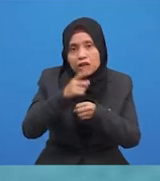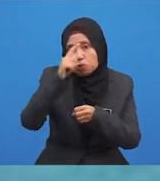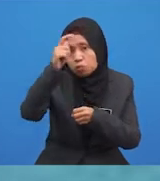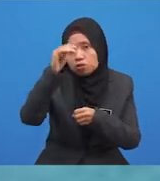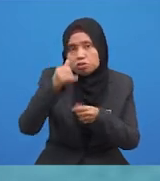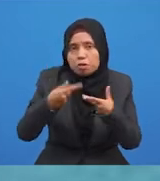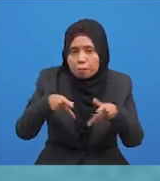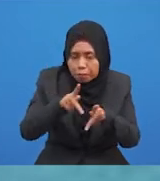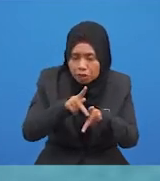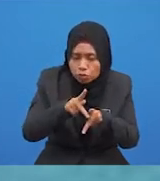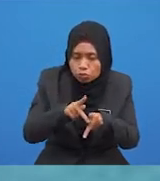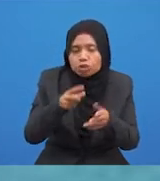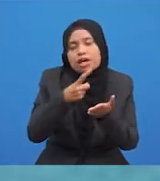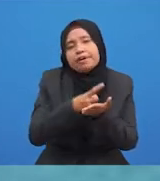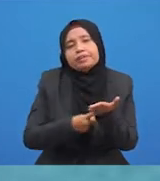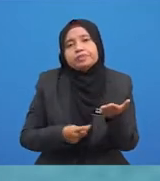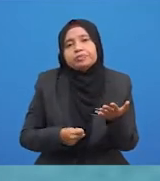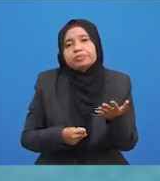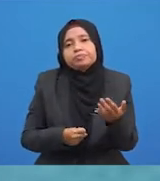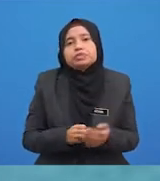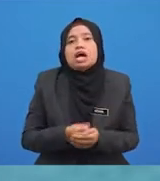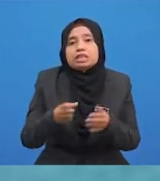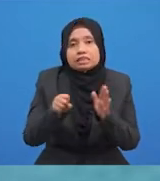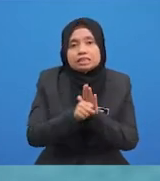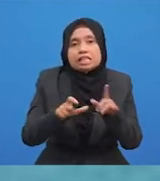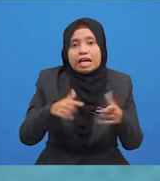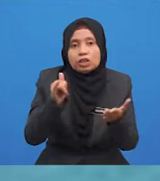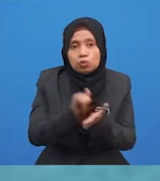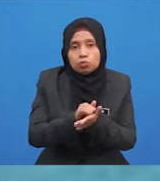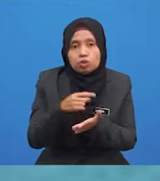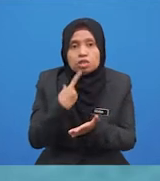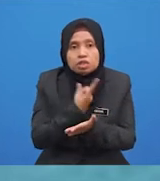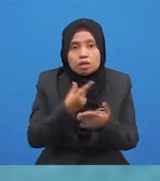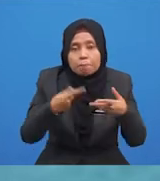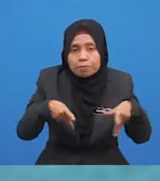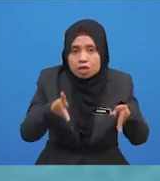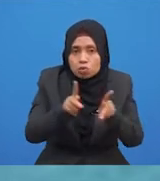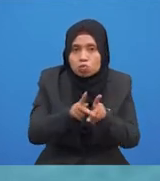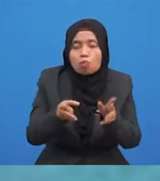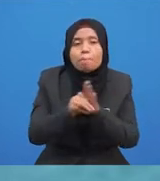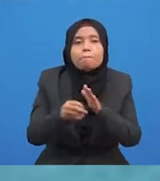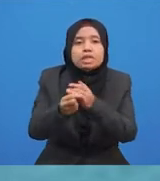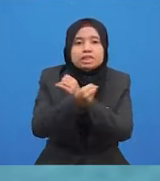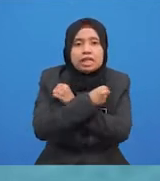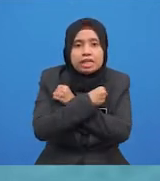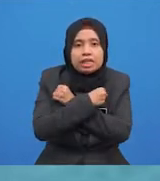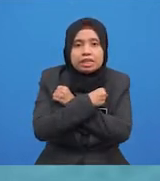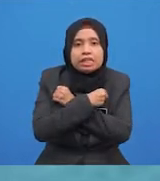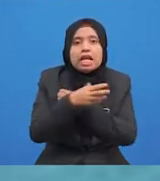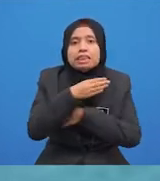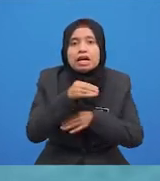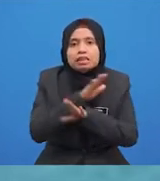ciptaan Tuhan yang perlu dihargai. Selain itu, kita perlu